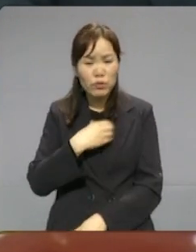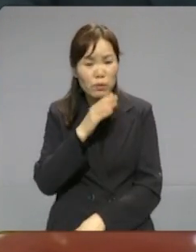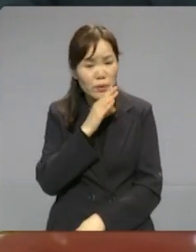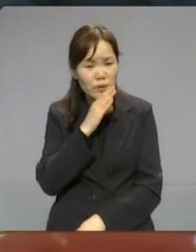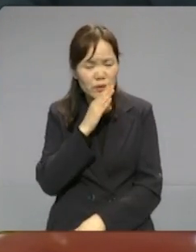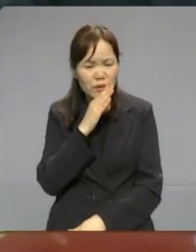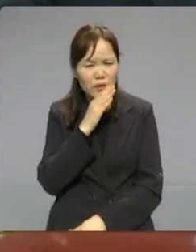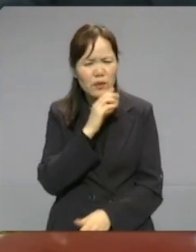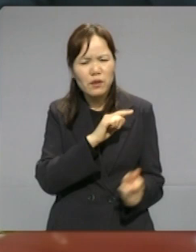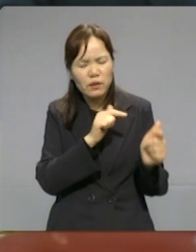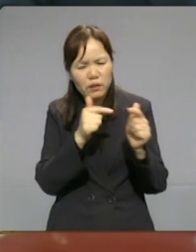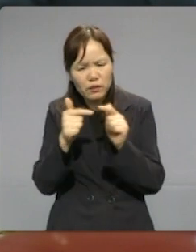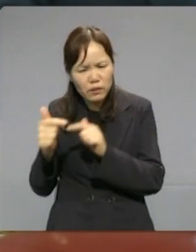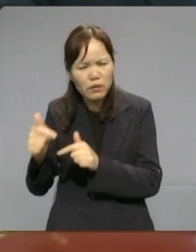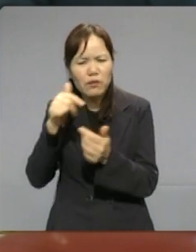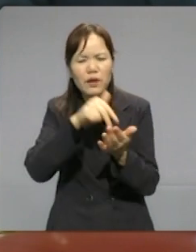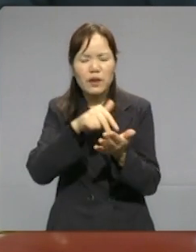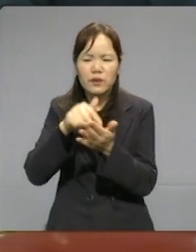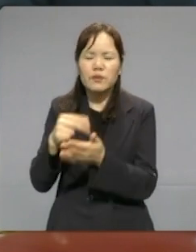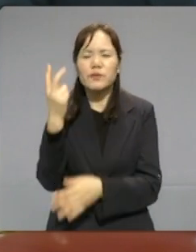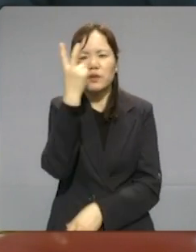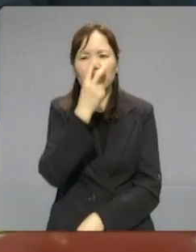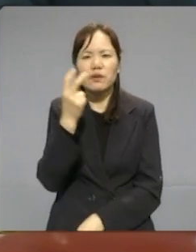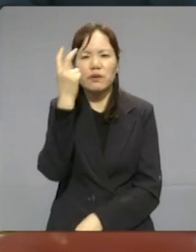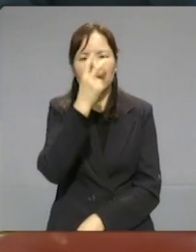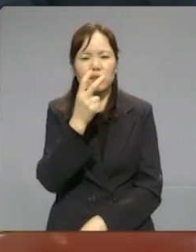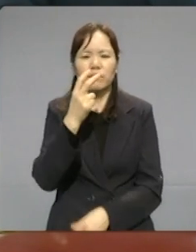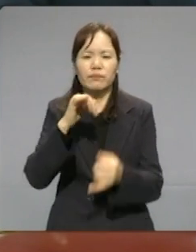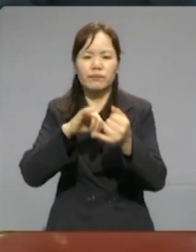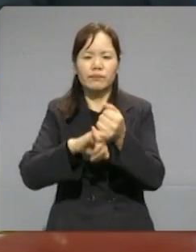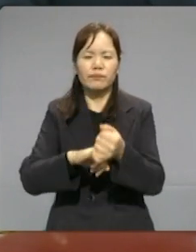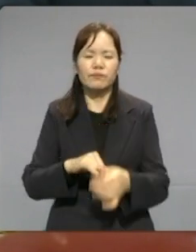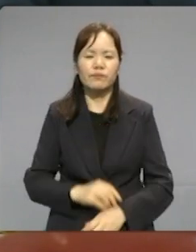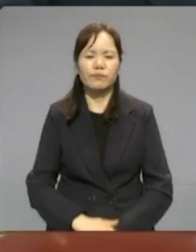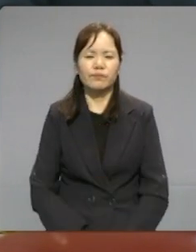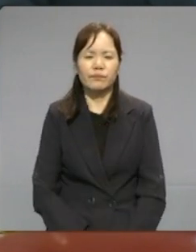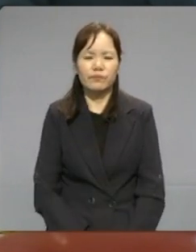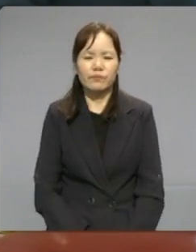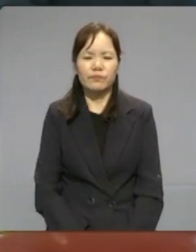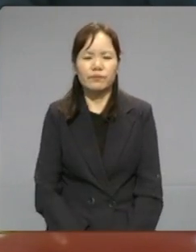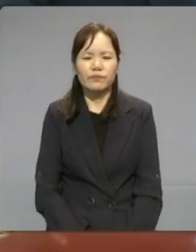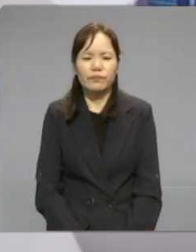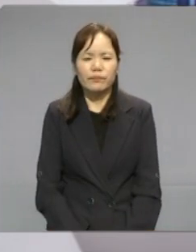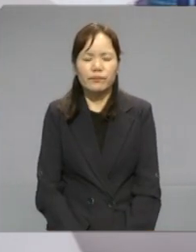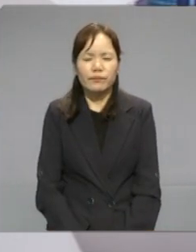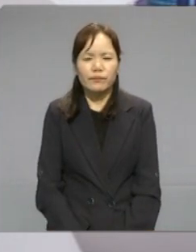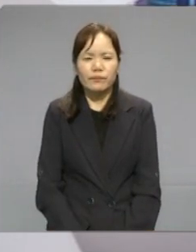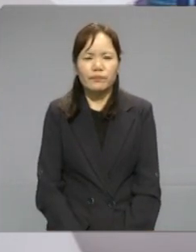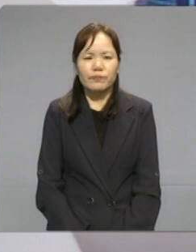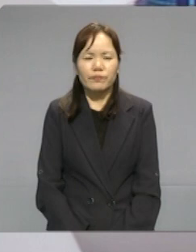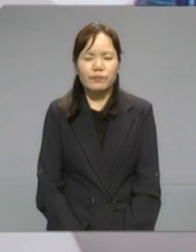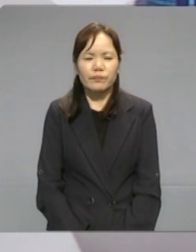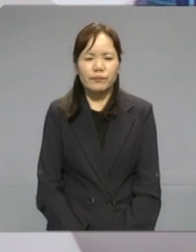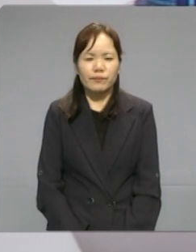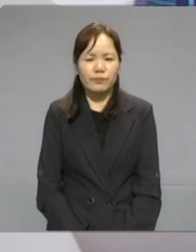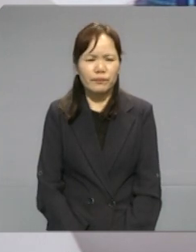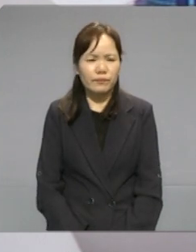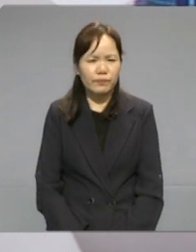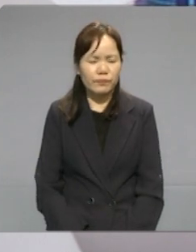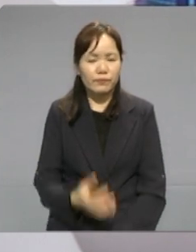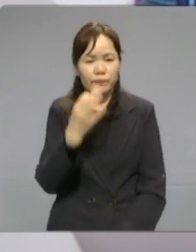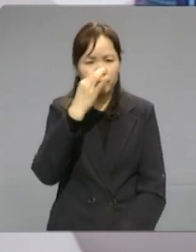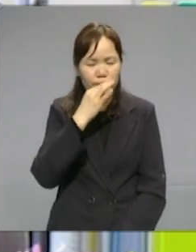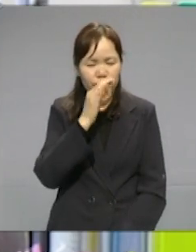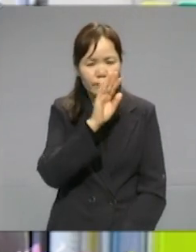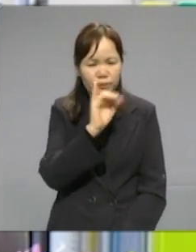거 아닙니까? 그래서 이걸 종합적으로 여러 가지 측면에서 좀 한번 봐서 검토를 하겠습니다. 비이자 수익으로